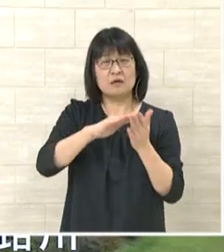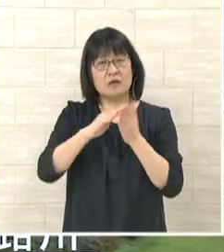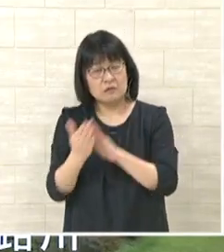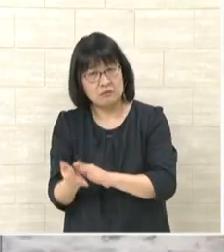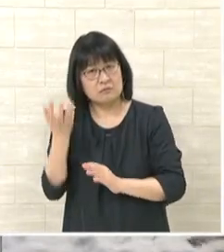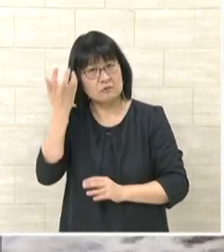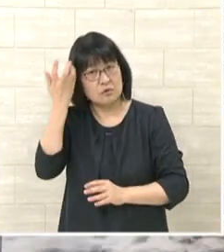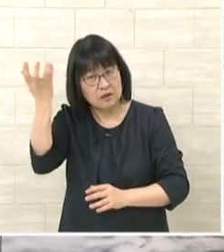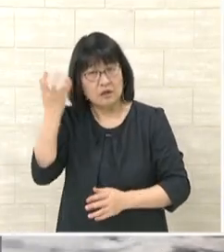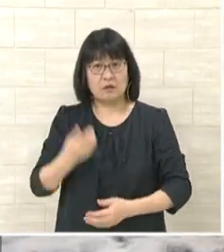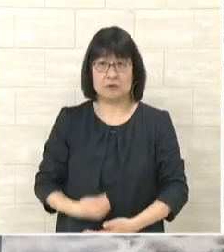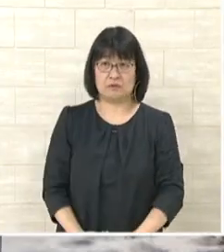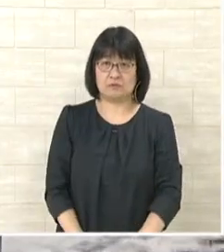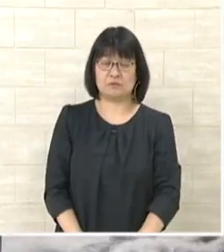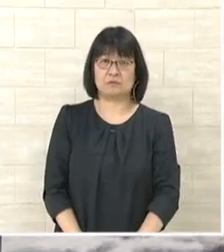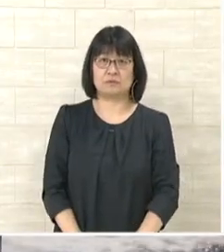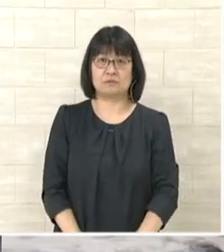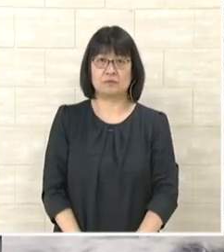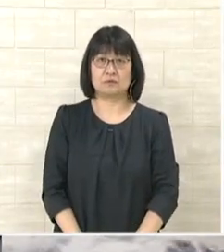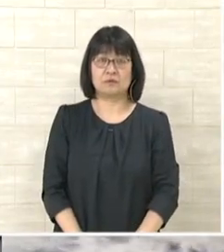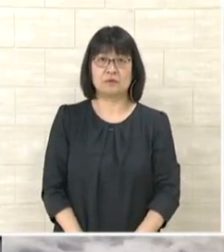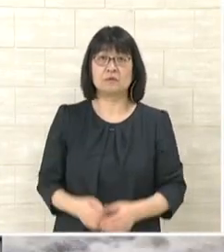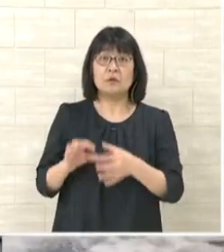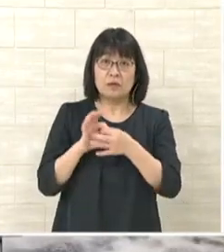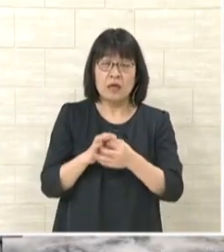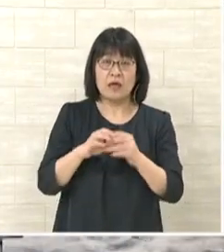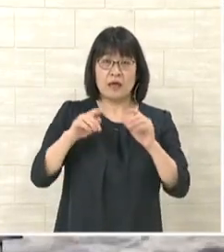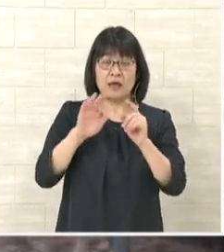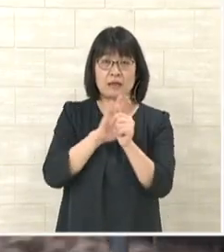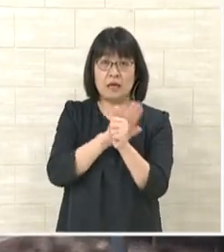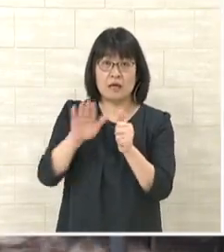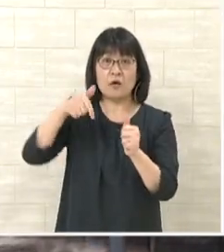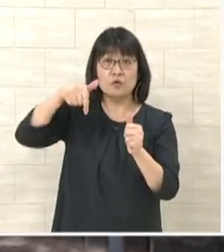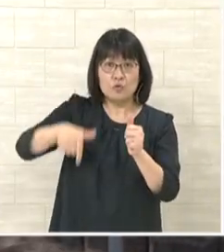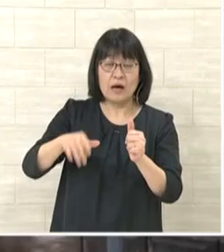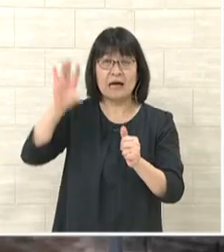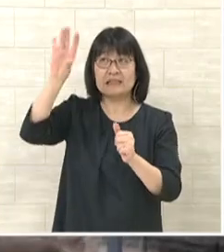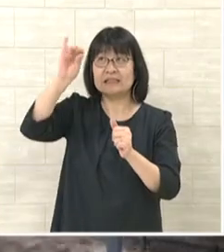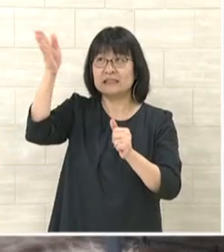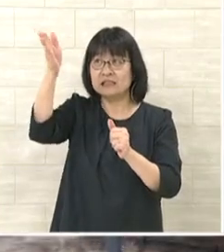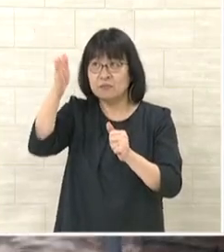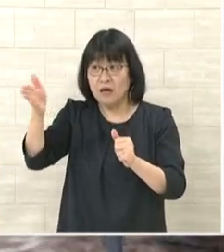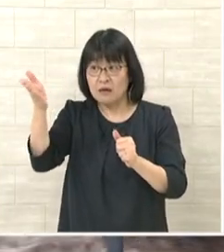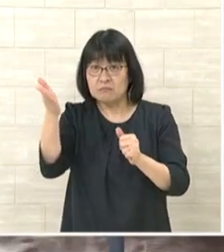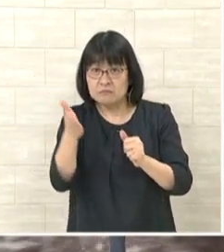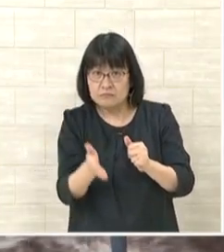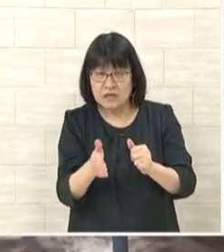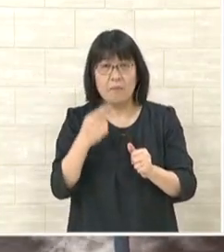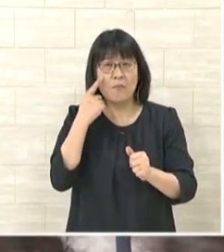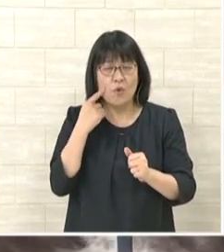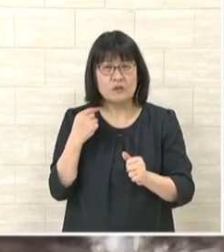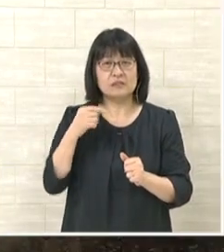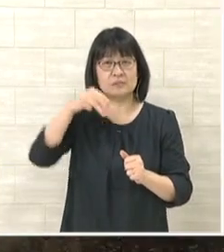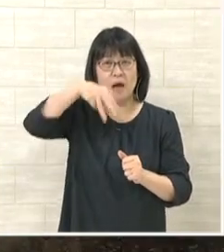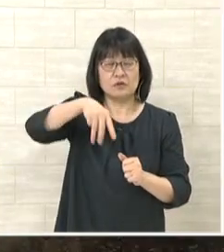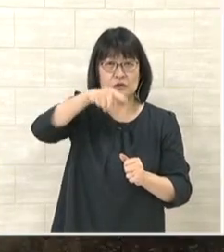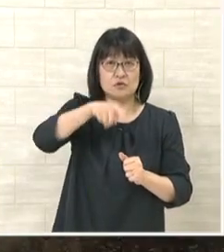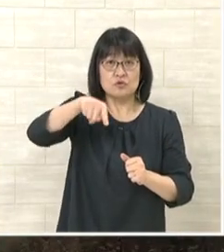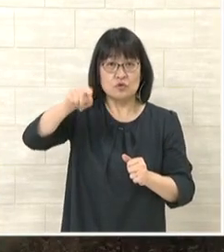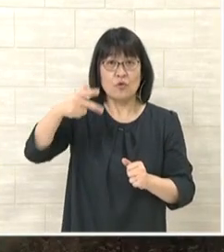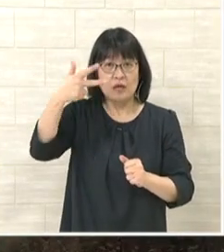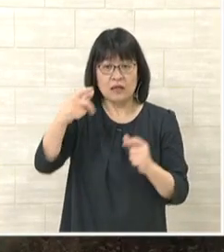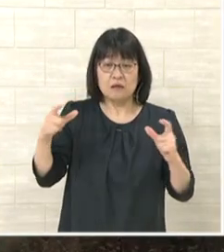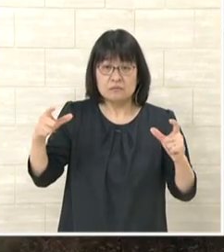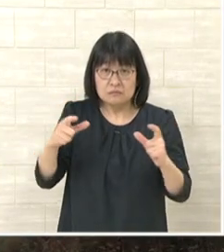ますこのため内閣府はシマ開校や日本海溝でマグニチュード7クラスのひと回り小さな